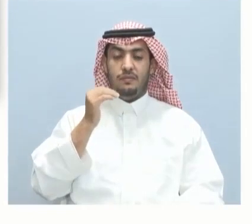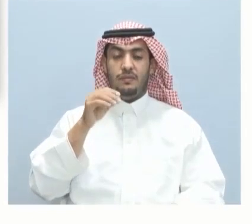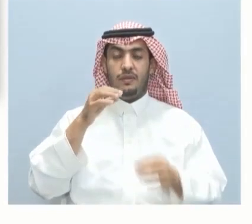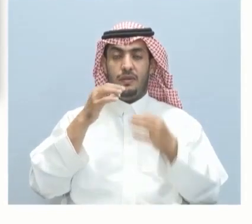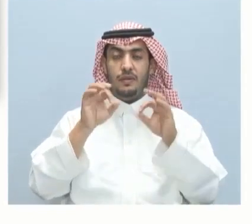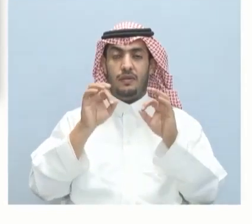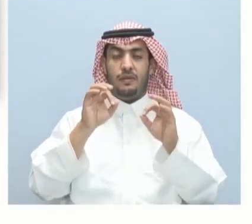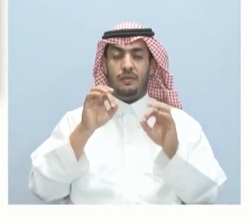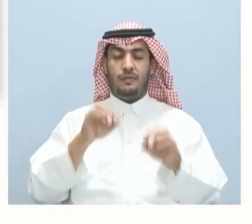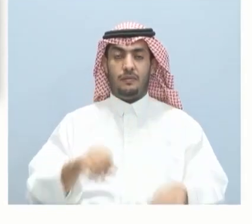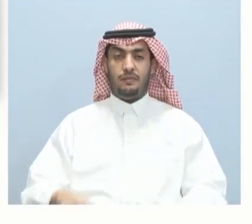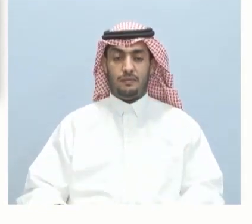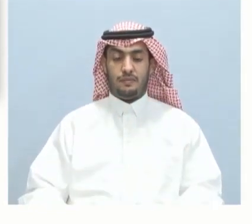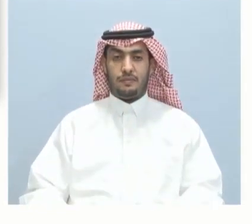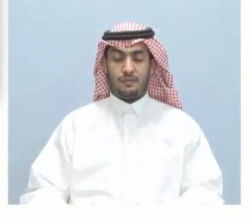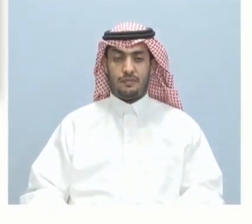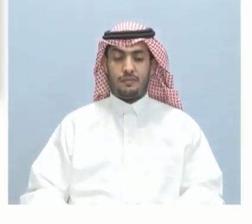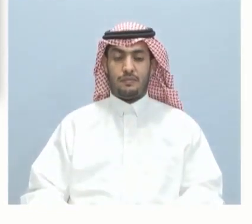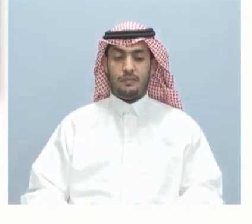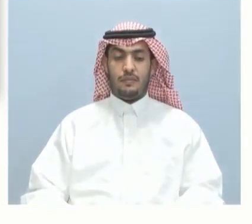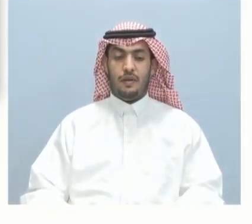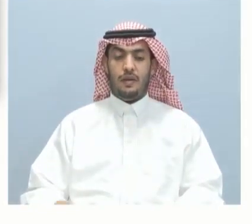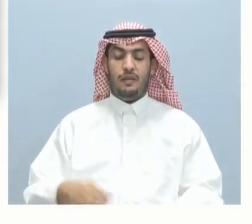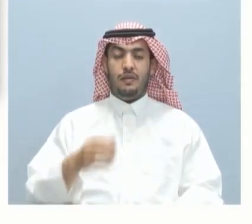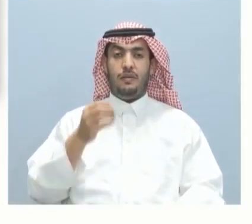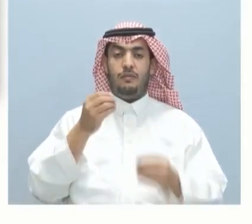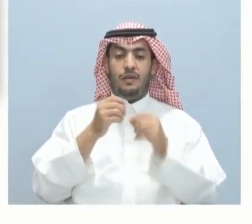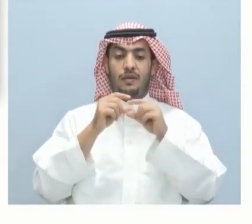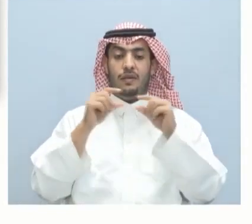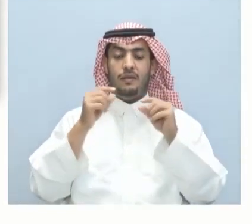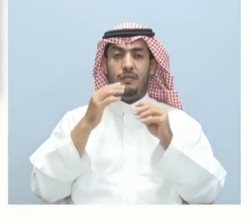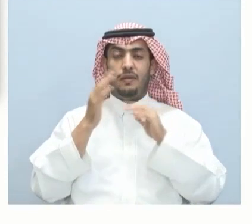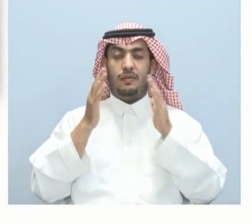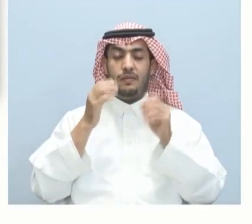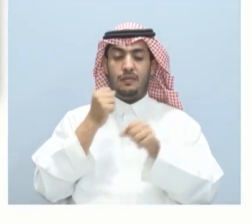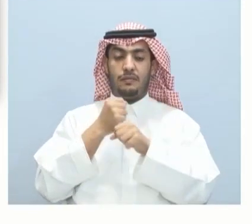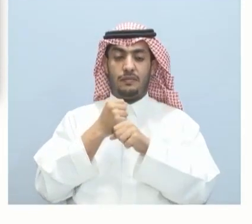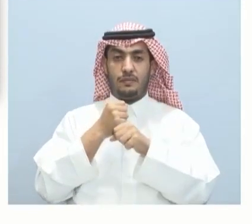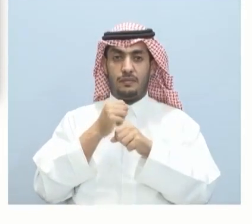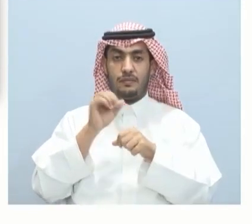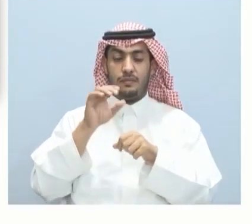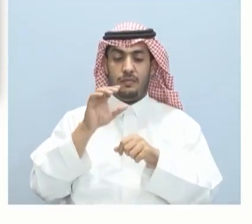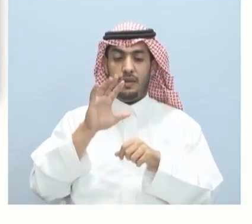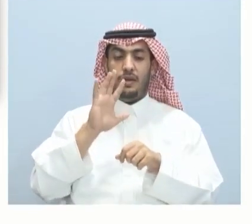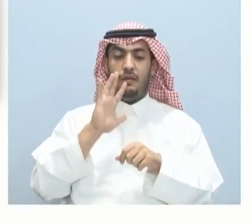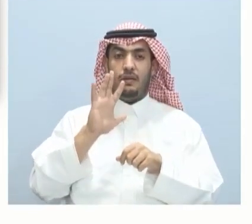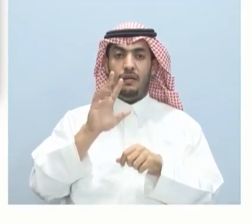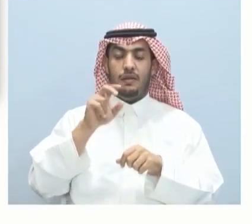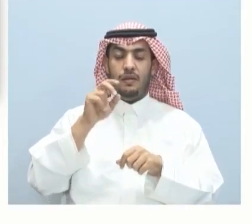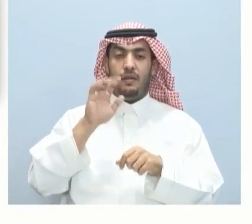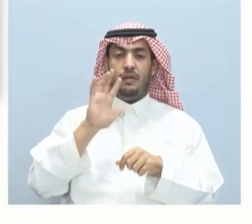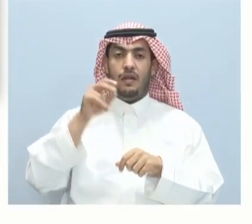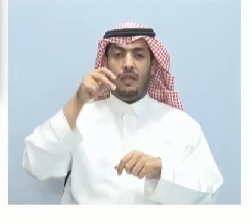كامله ارقام وار ال احضر او اوجد ار ال في طرف ماذا افعل اولا اضرب 500 يلا بالاله